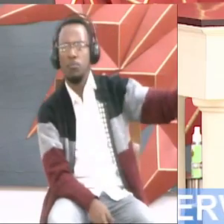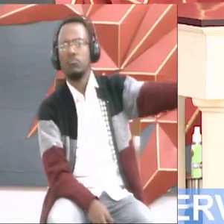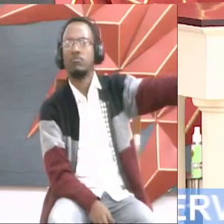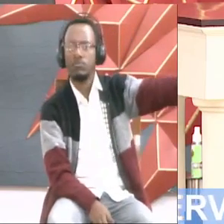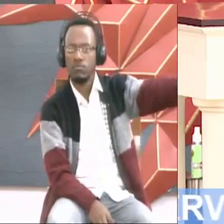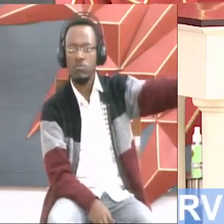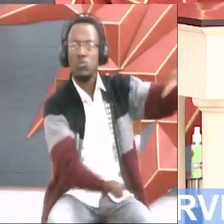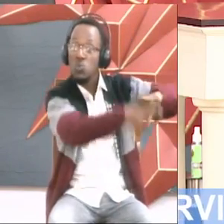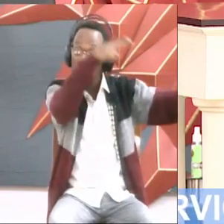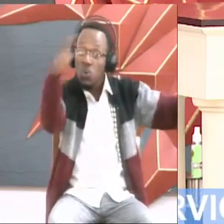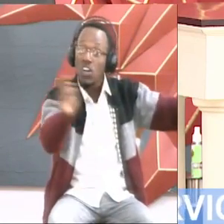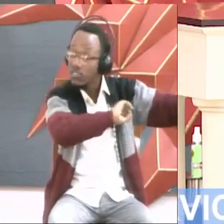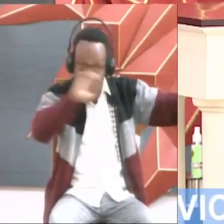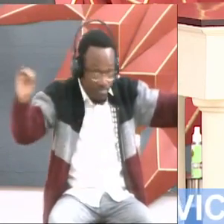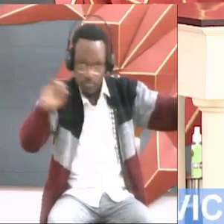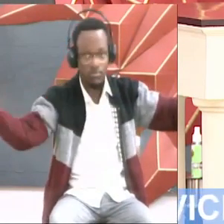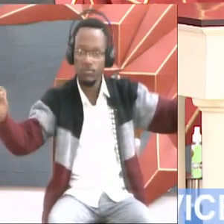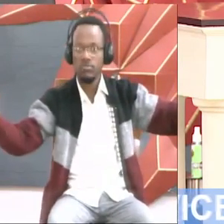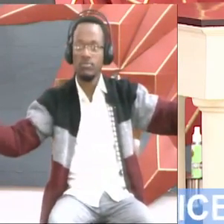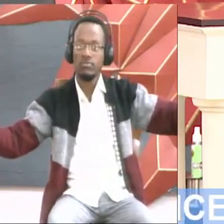bakagumayo burundu.